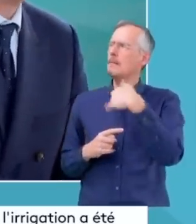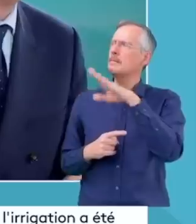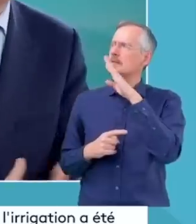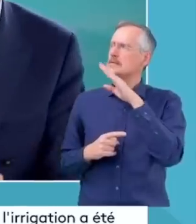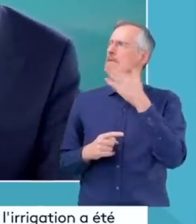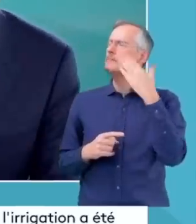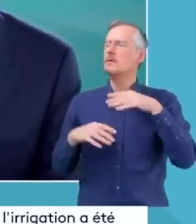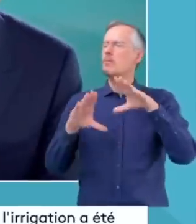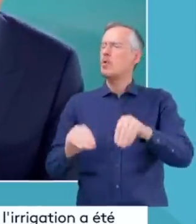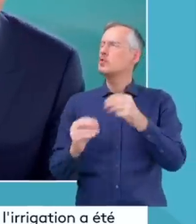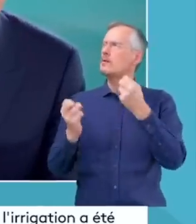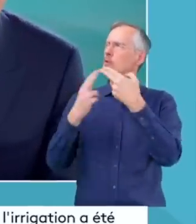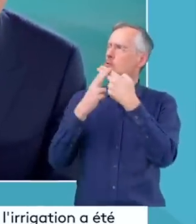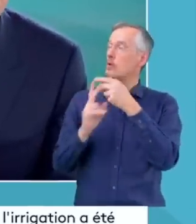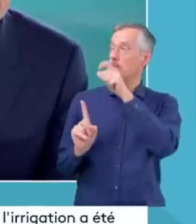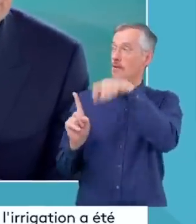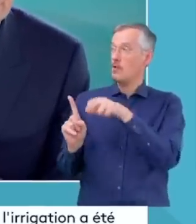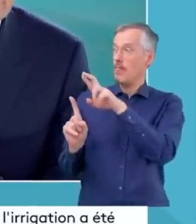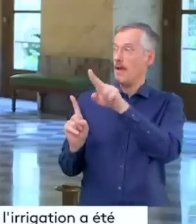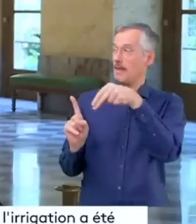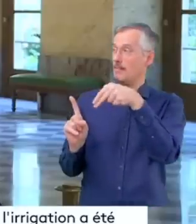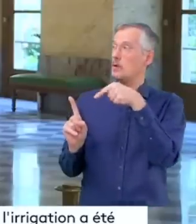venez de tenir à son encontre ? Vous savez,